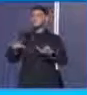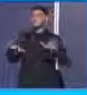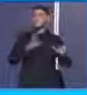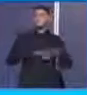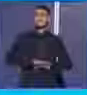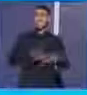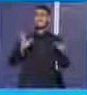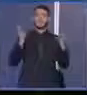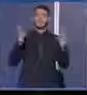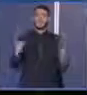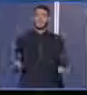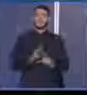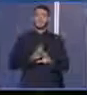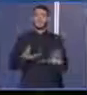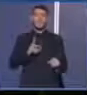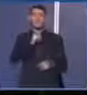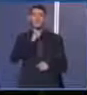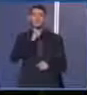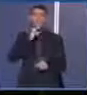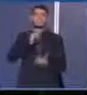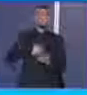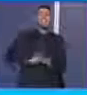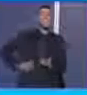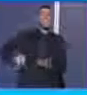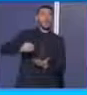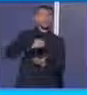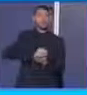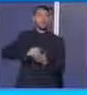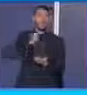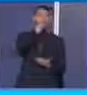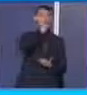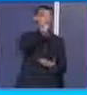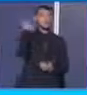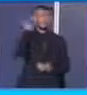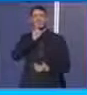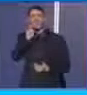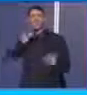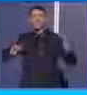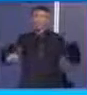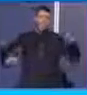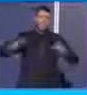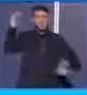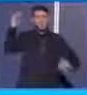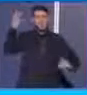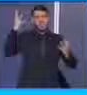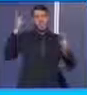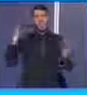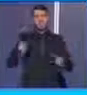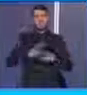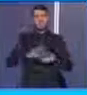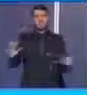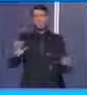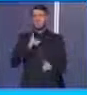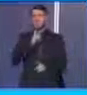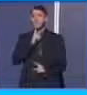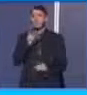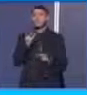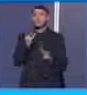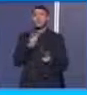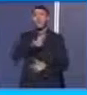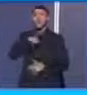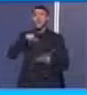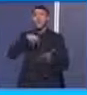των στερεοτύπων που συνεχίζουν να κρατούν καθυλωμένη την κοινωνία μας και επιζητούν άνισους και διακριτούς